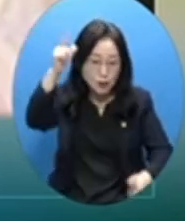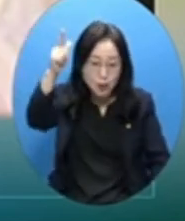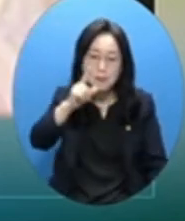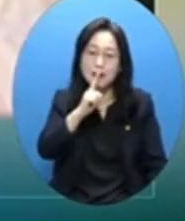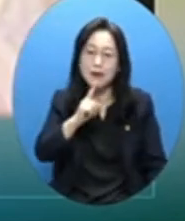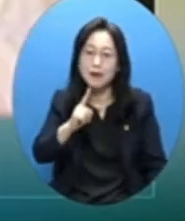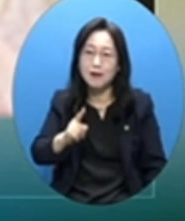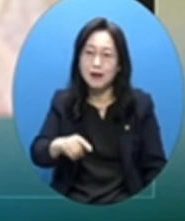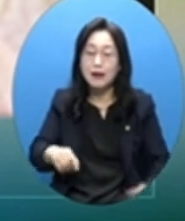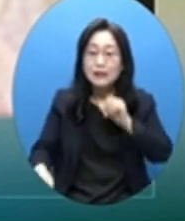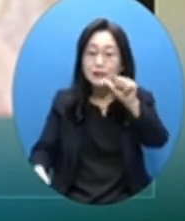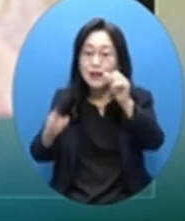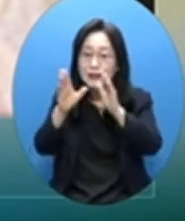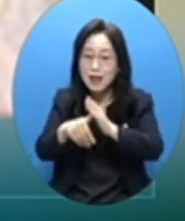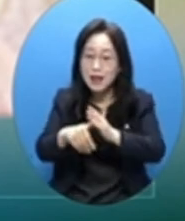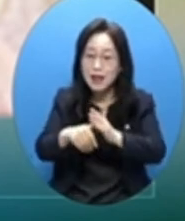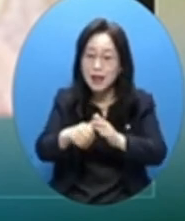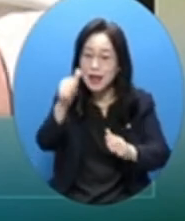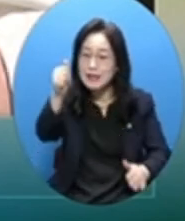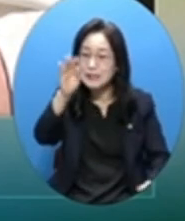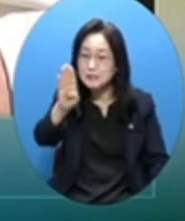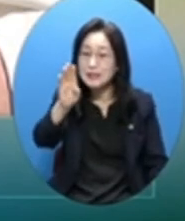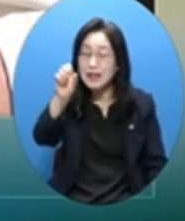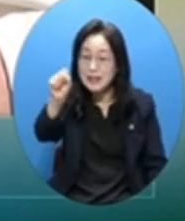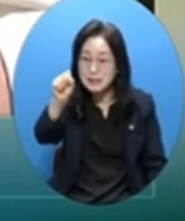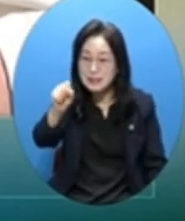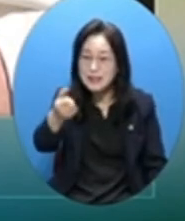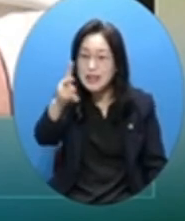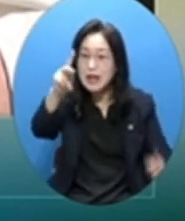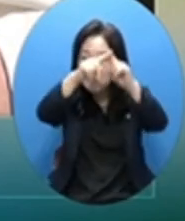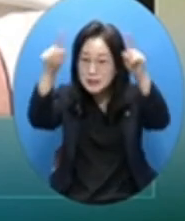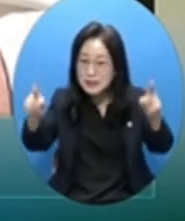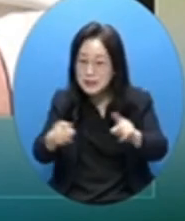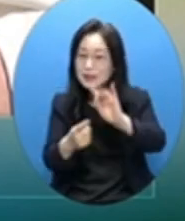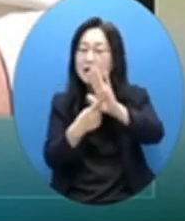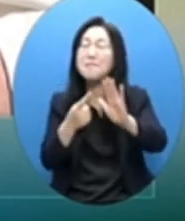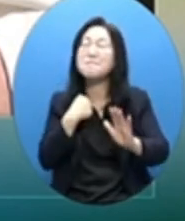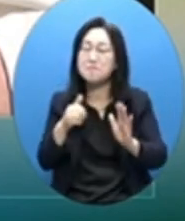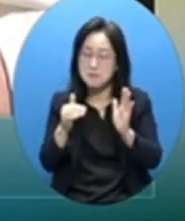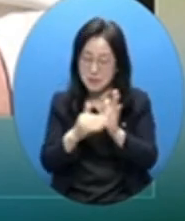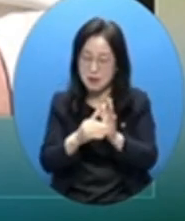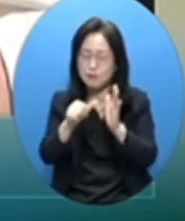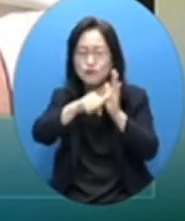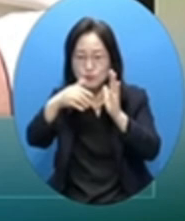2007년도에 sbs에서 스타킹이란 프로그램에 나와서 유명인사가 되고 또